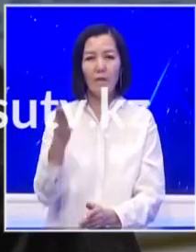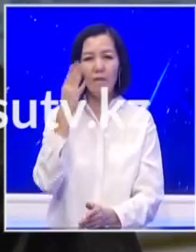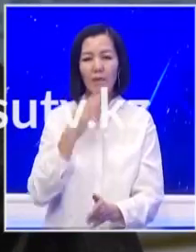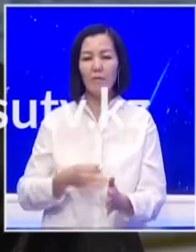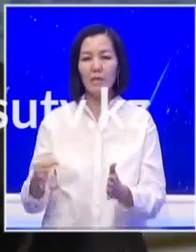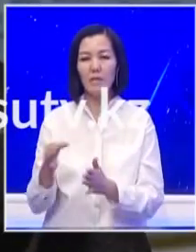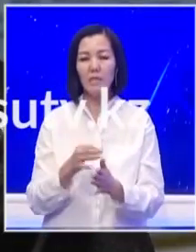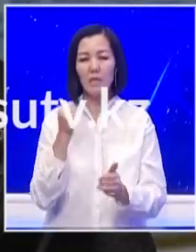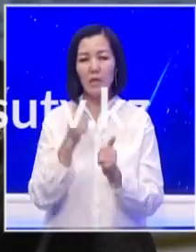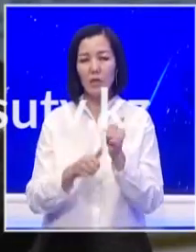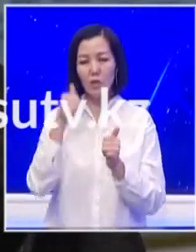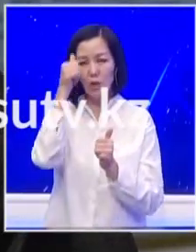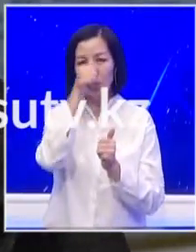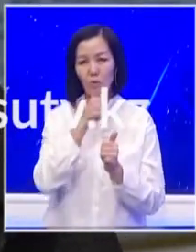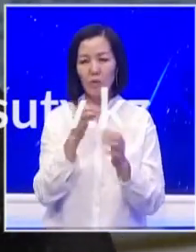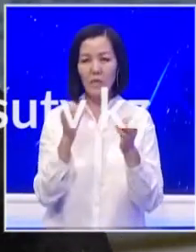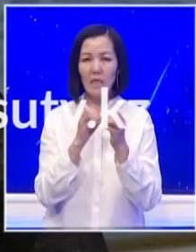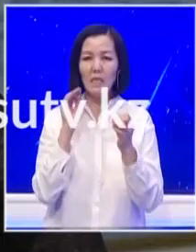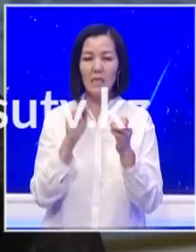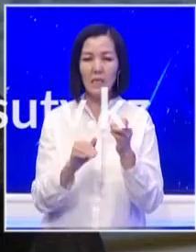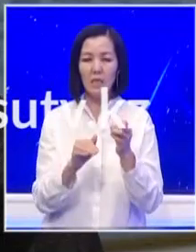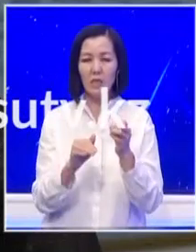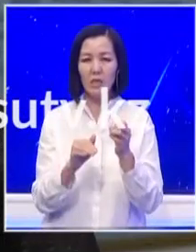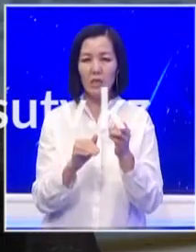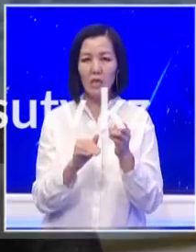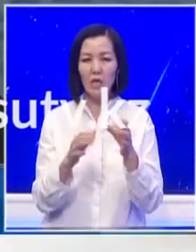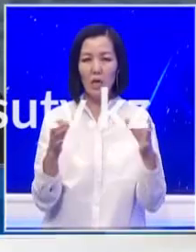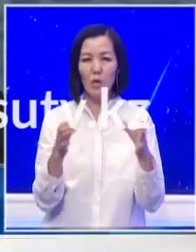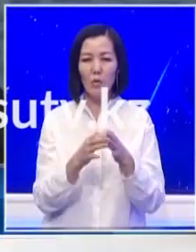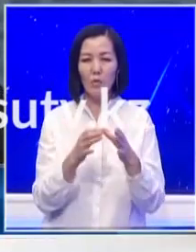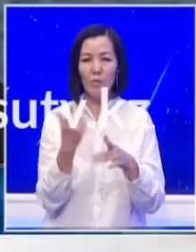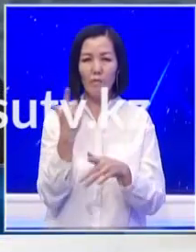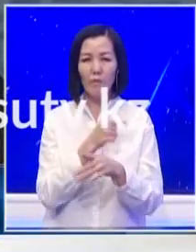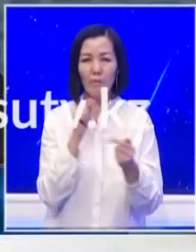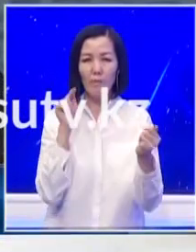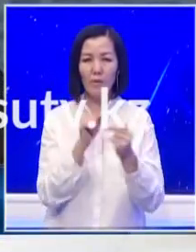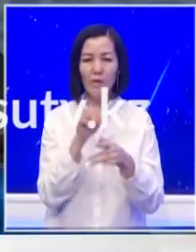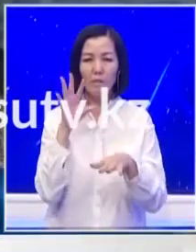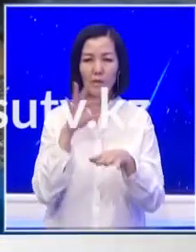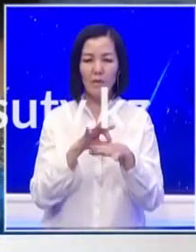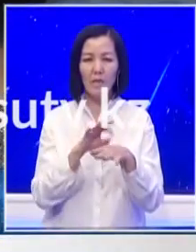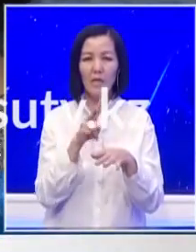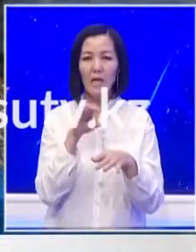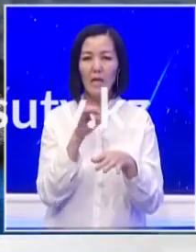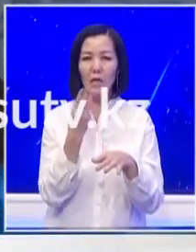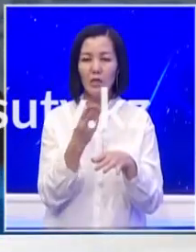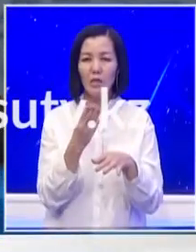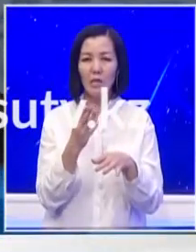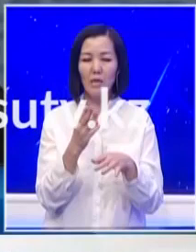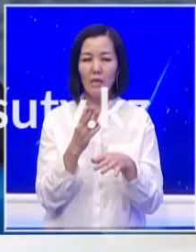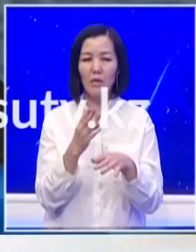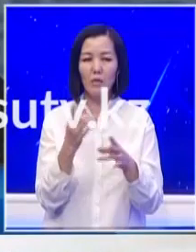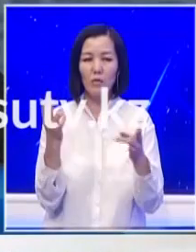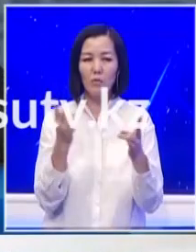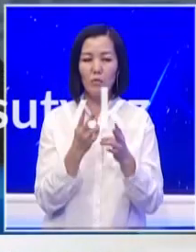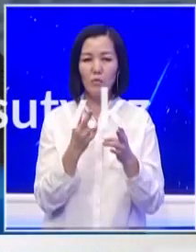области ежегодно около 10 тысяч группа риска вакцинируется против клещевого энцефалита. Меры предосторожности